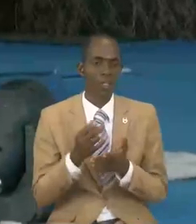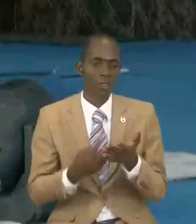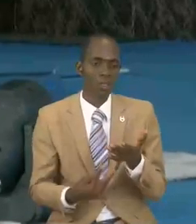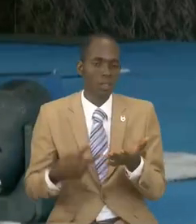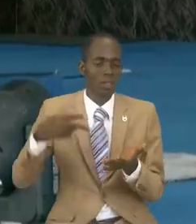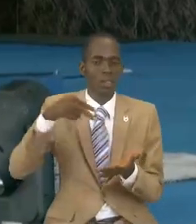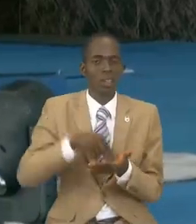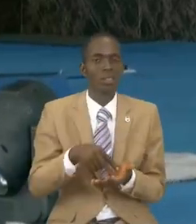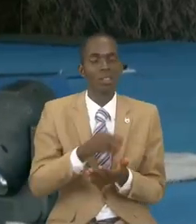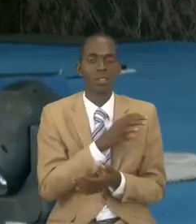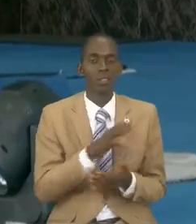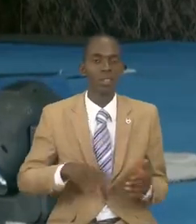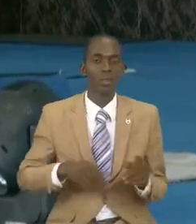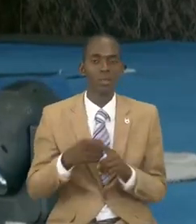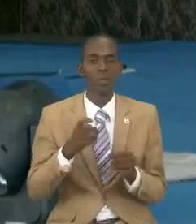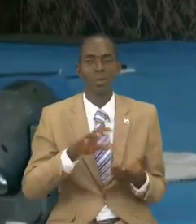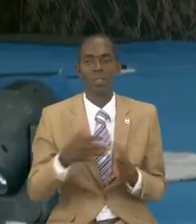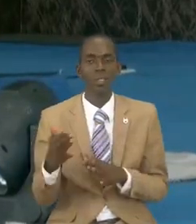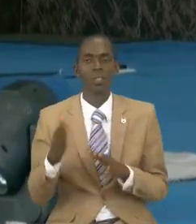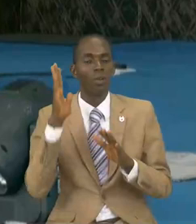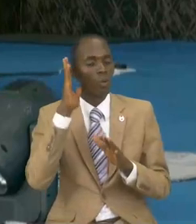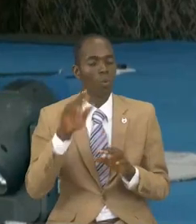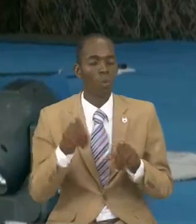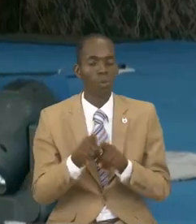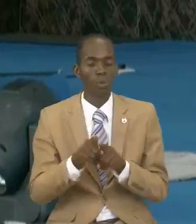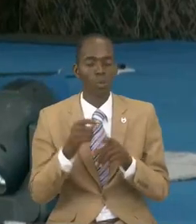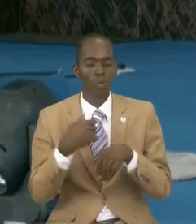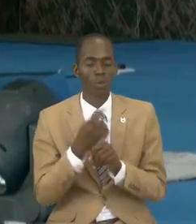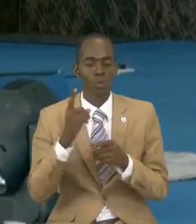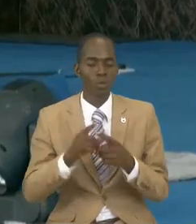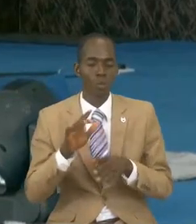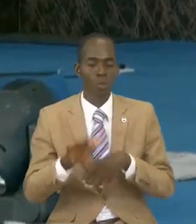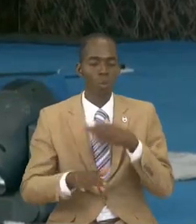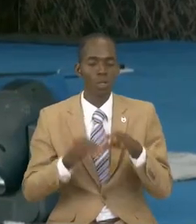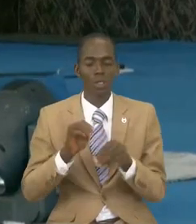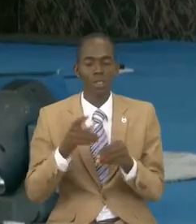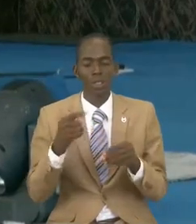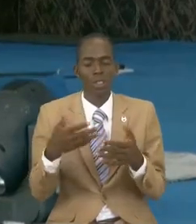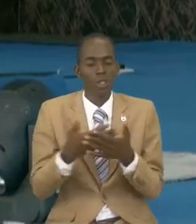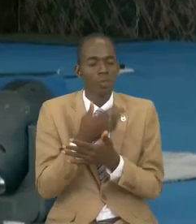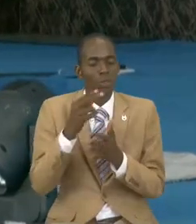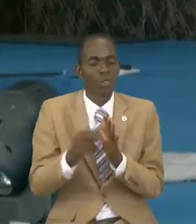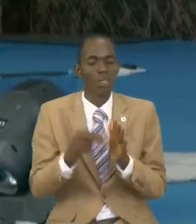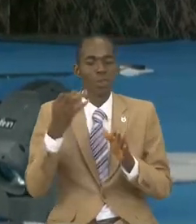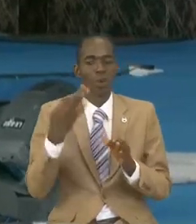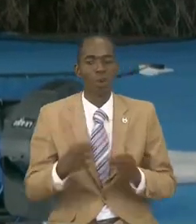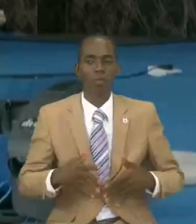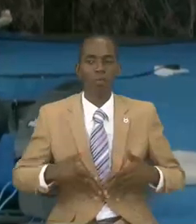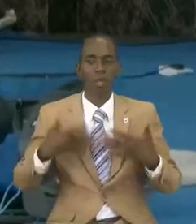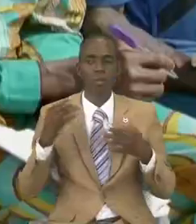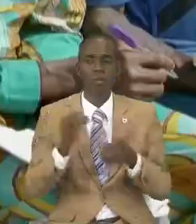a ressuscité des morts va te faire marcher en nouveauté de